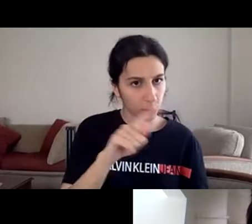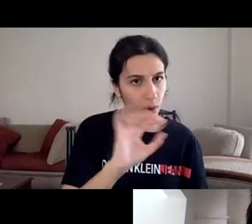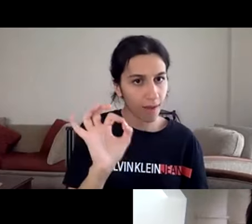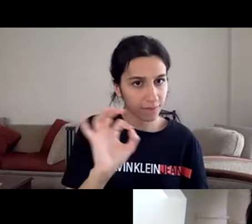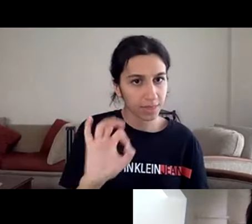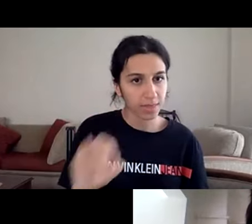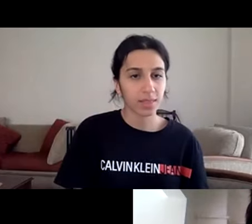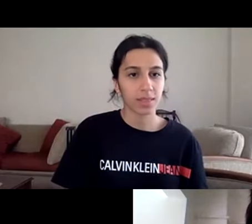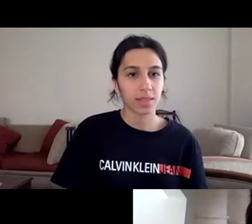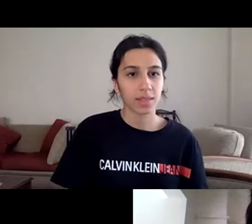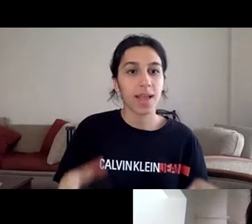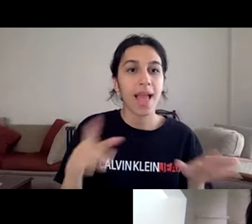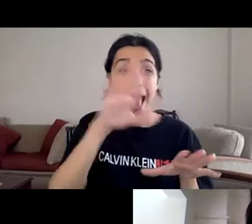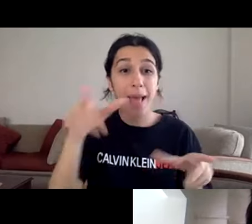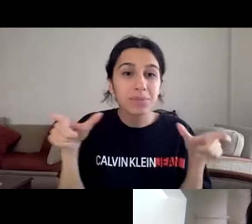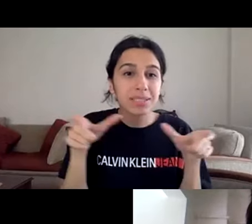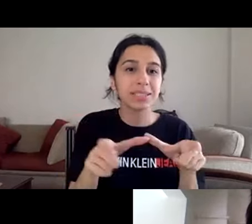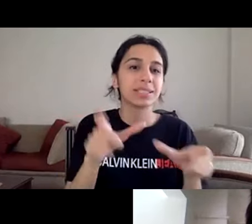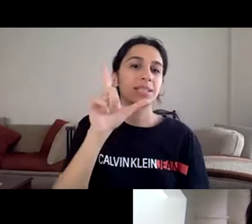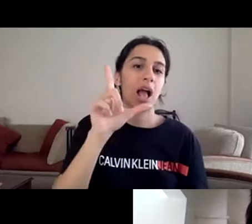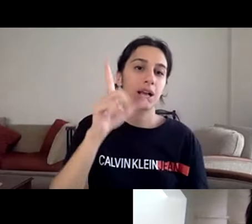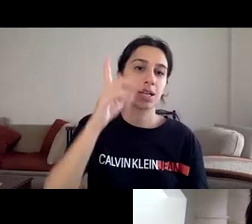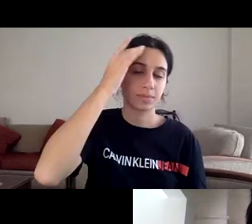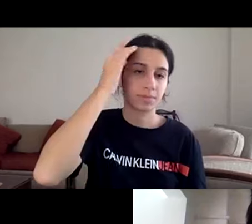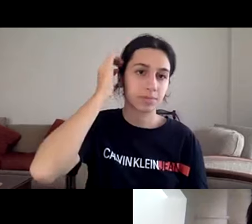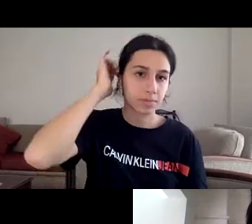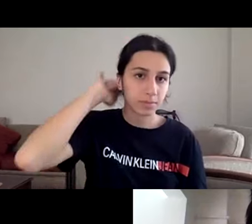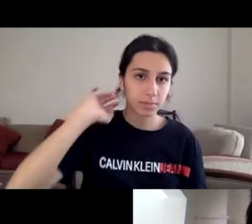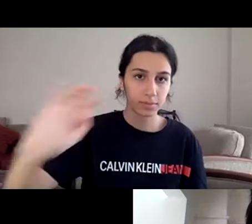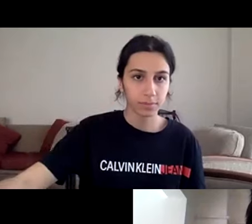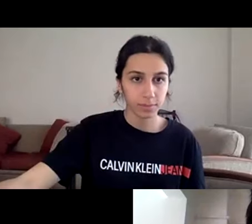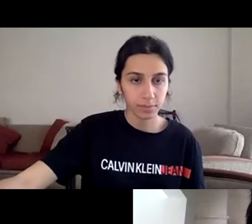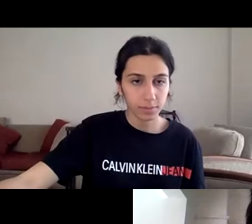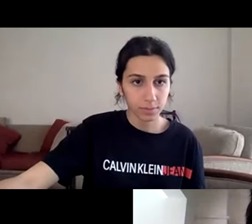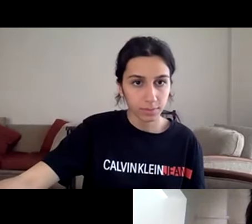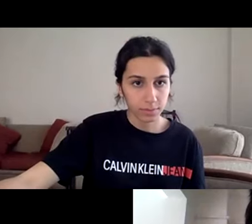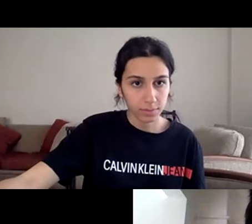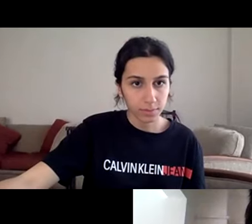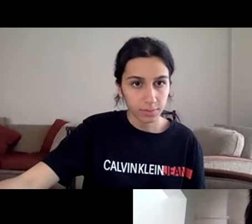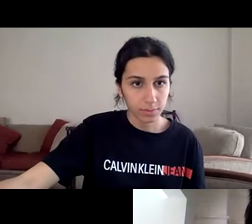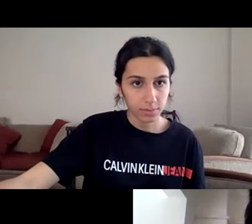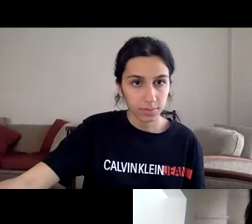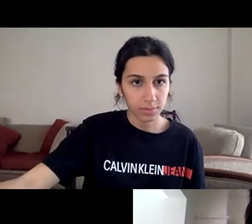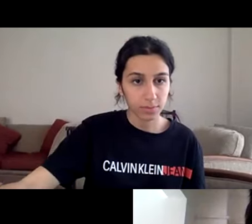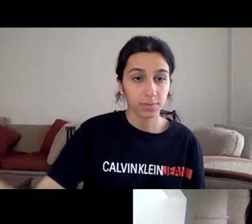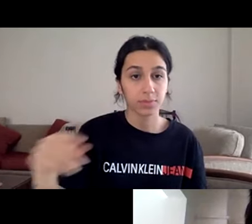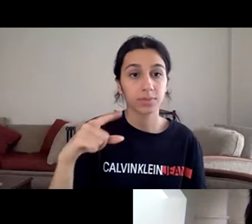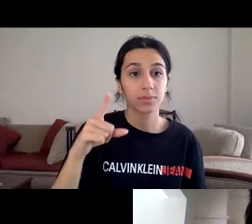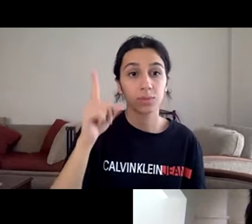kritik. Yani bu bence pembe otobüs servis etmekten çok farklı olmayabiliyor bu noktada. Dolayısıyla